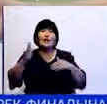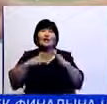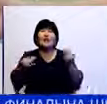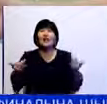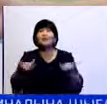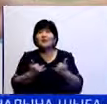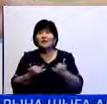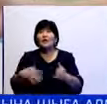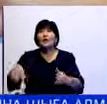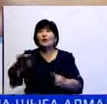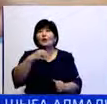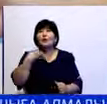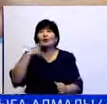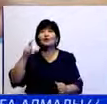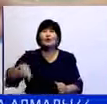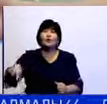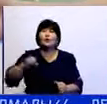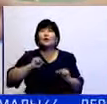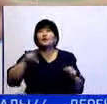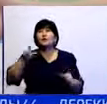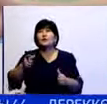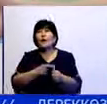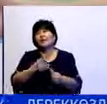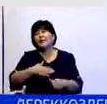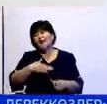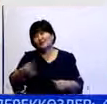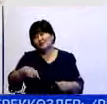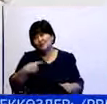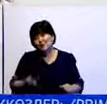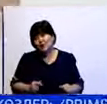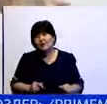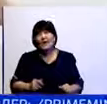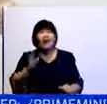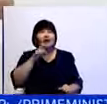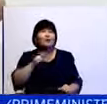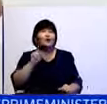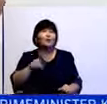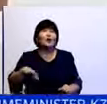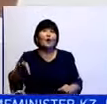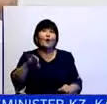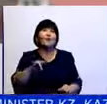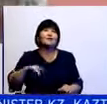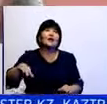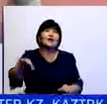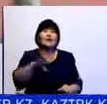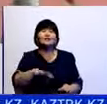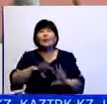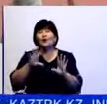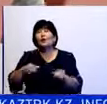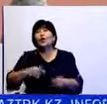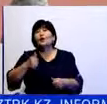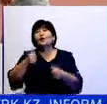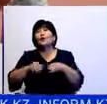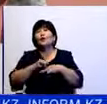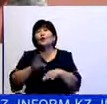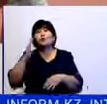жатқан бүкіл Қызылорда облысы спортшыларының атынан алғысымызды білдіреміз. Алдағы уақытта мұнда облыстық, республикалық көлемде турнирлер